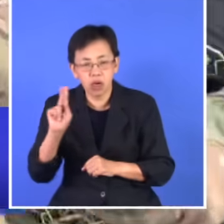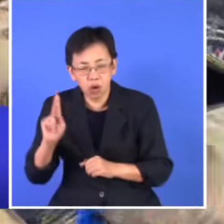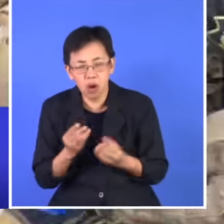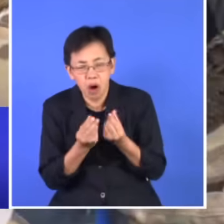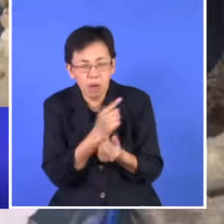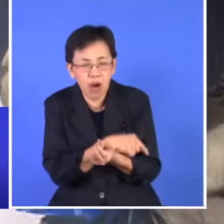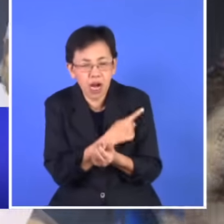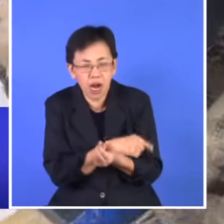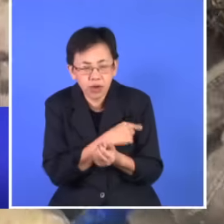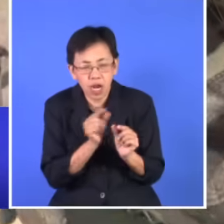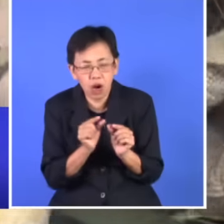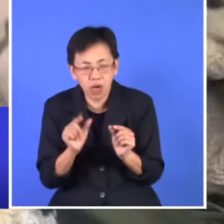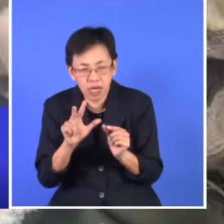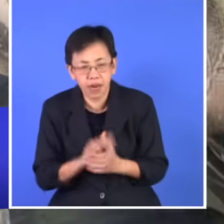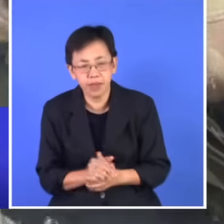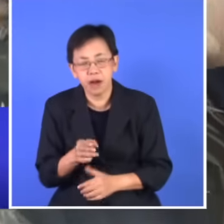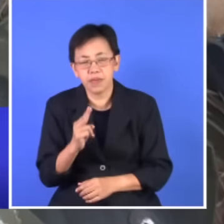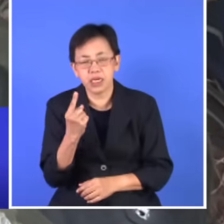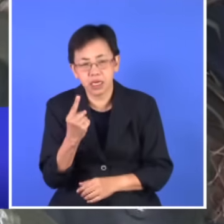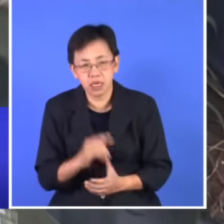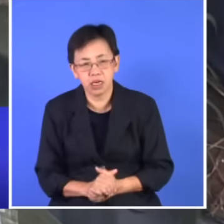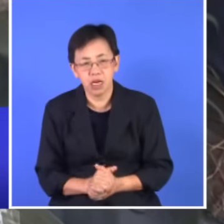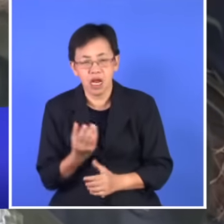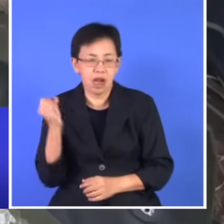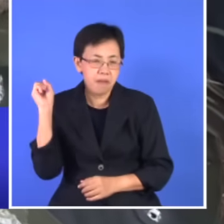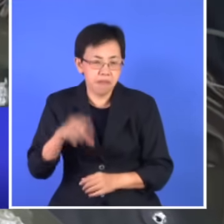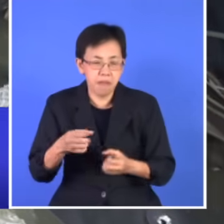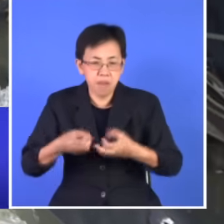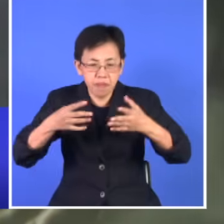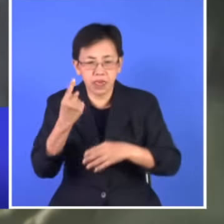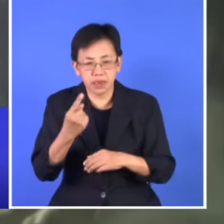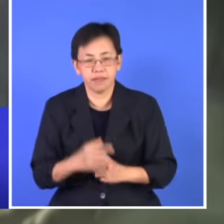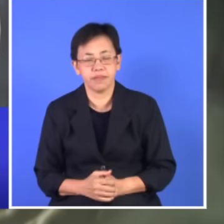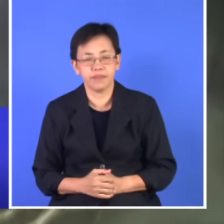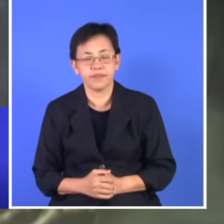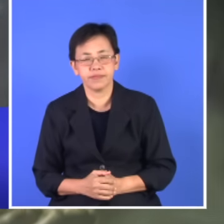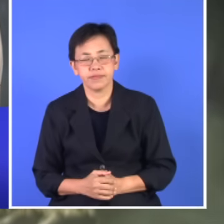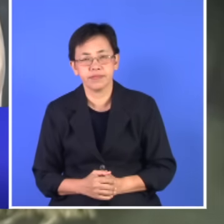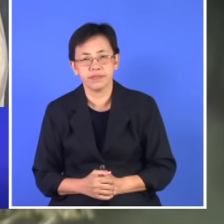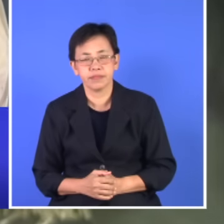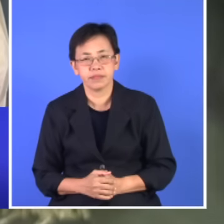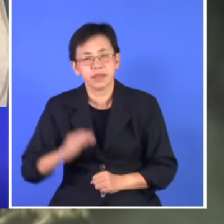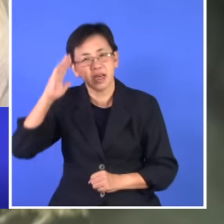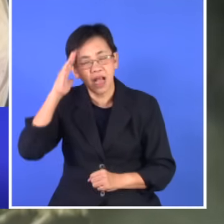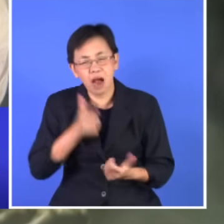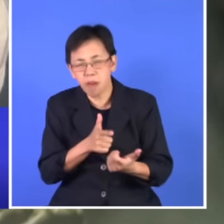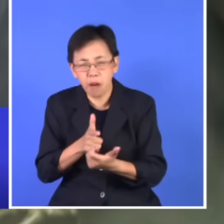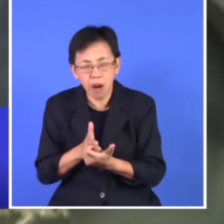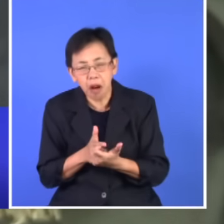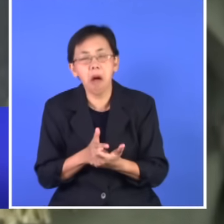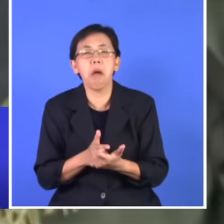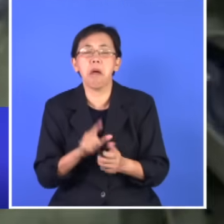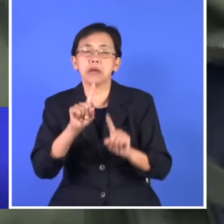ขาว 3หลอดแล้วก็ปืนลูกซอง 1กระบอกแล้วก็ลูกระเบิดนี่ 1ลูกว่าอย่างงั้นอ่ะนี่กวิสามัญฝ่ายตรงข้ามไปนะครับเนี่ย 2นาย